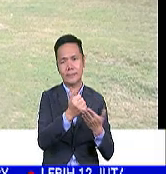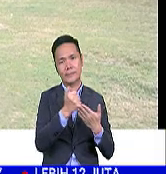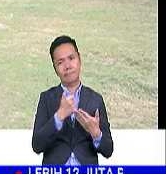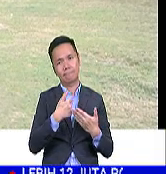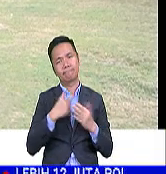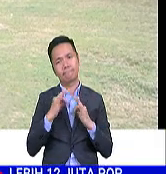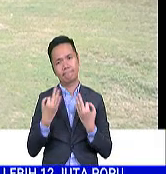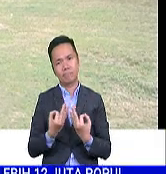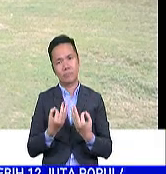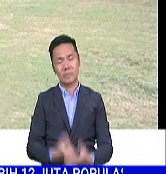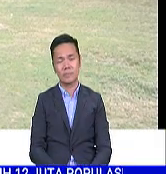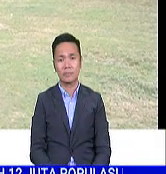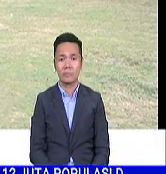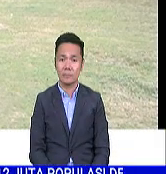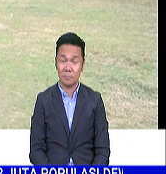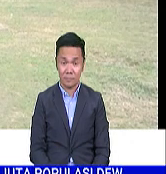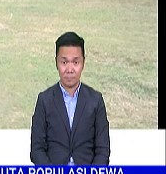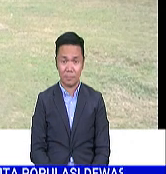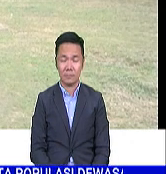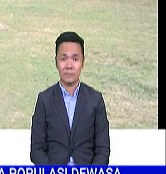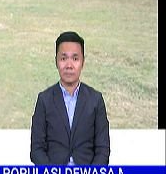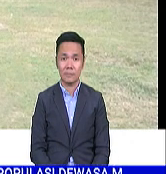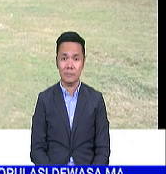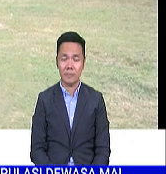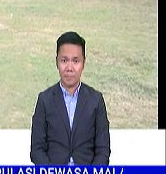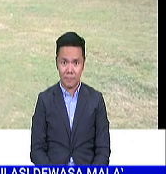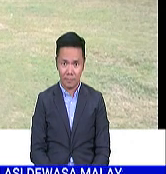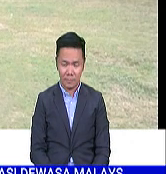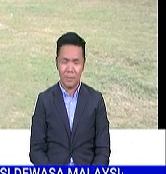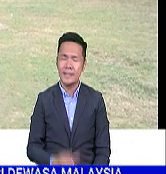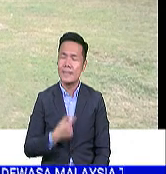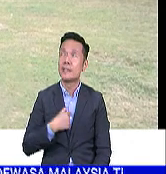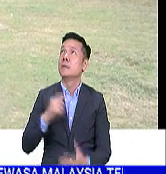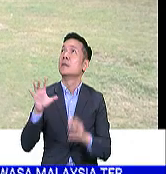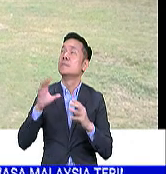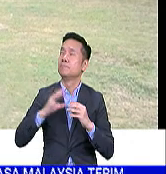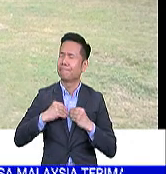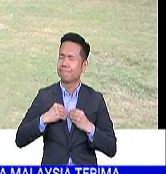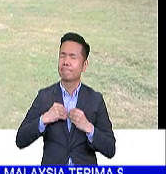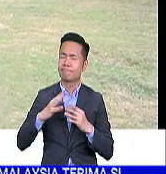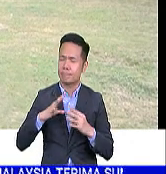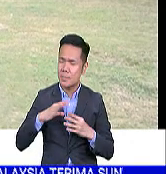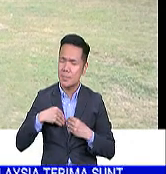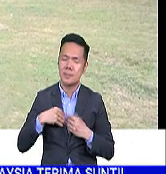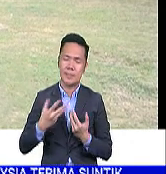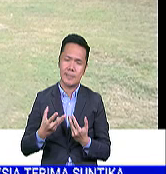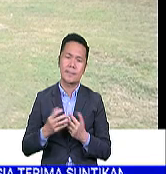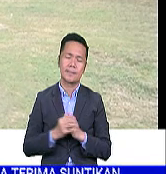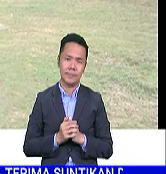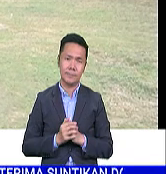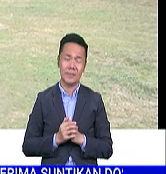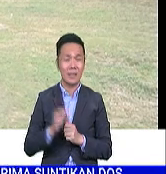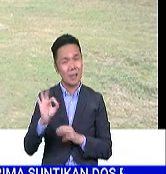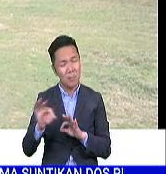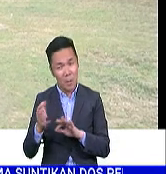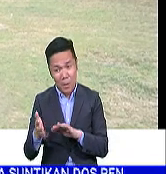saya. Dan saya redha apa pun yang berlaku, jikalau dia